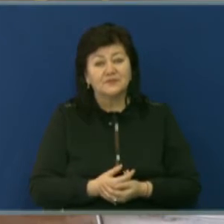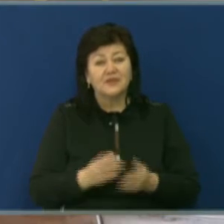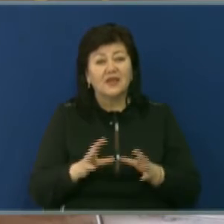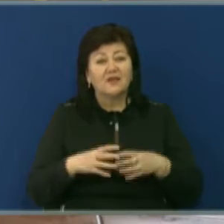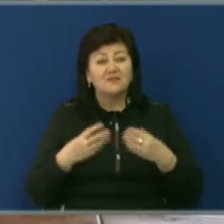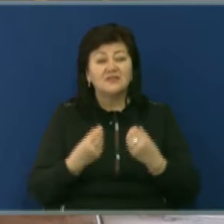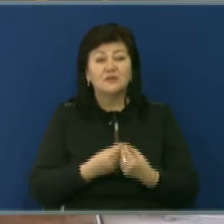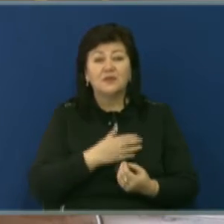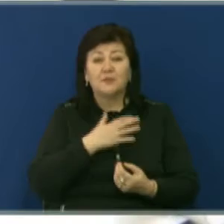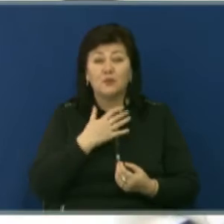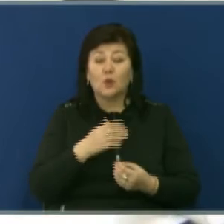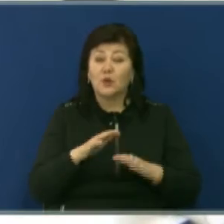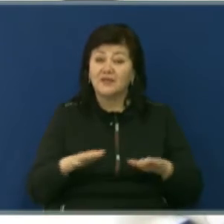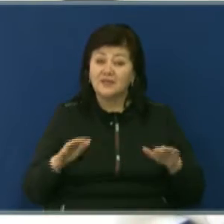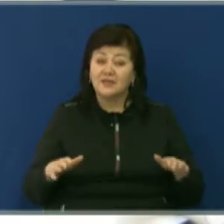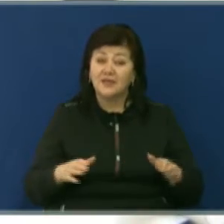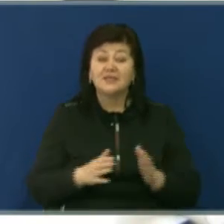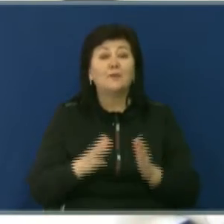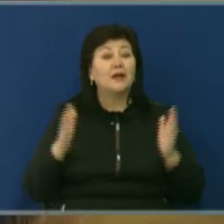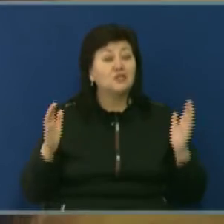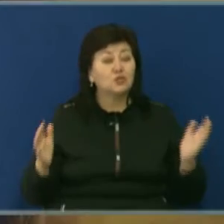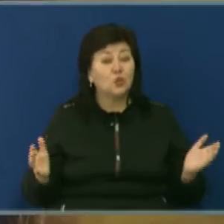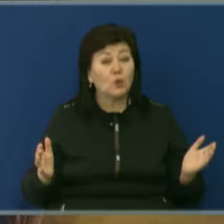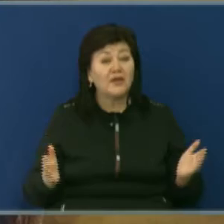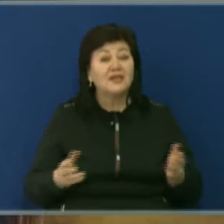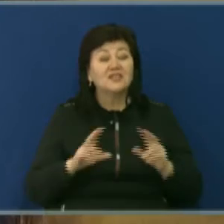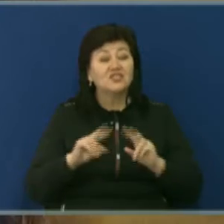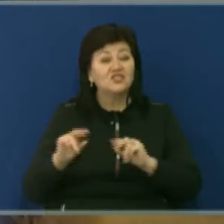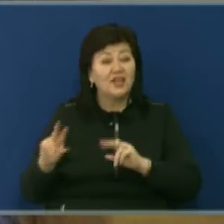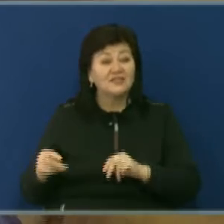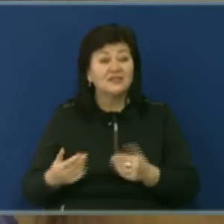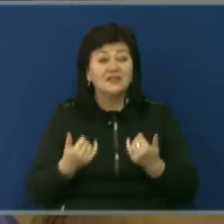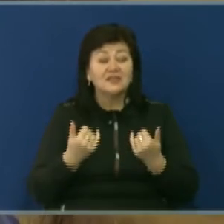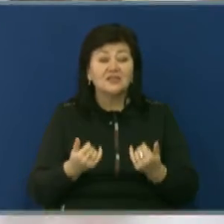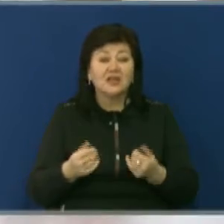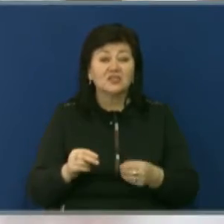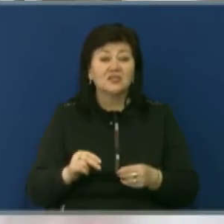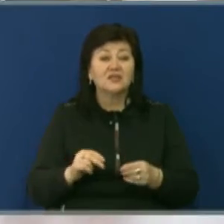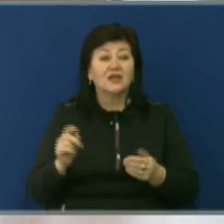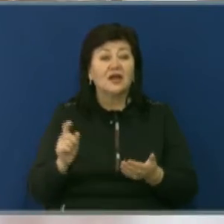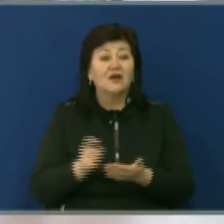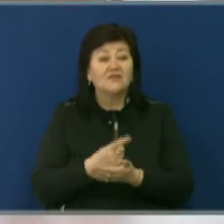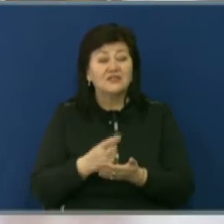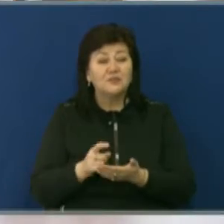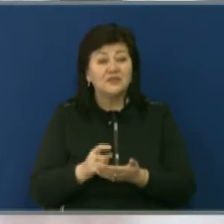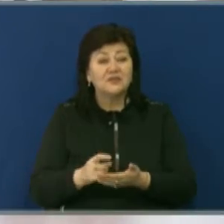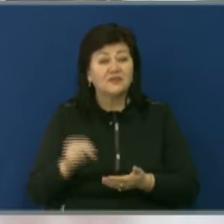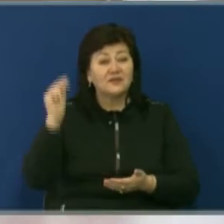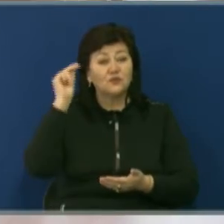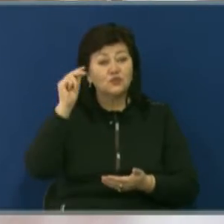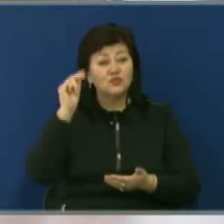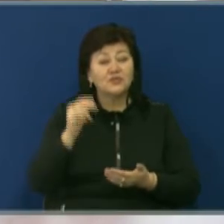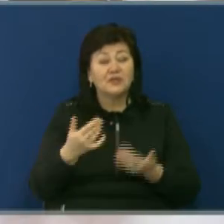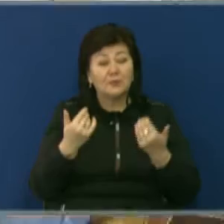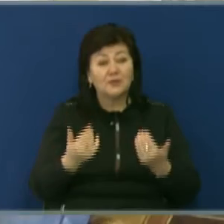Жанұяда көп баланың болғаны үлкен бақыт. Оларды жан-жақты дамытып, ел қатарлы өсіру оңай шаруа емес екені анық. Виктор мен Ольга